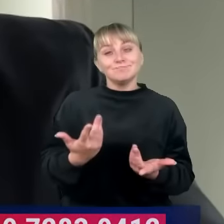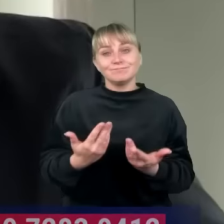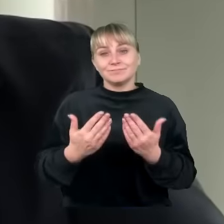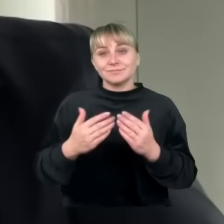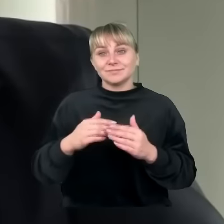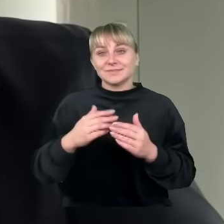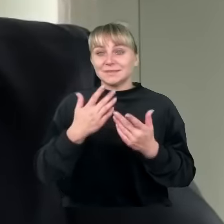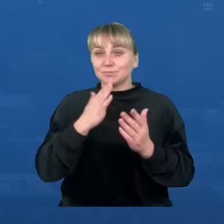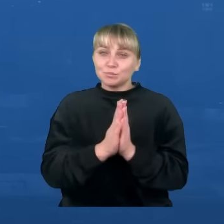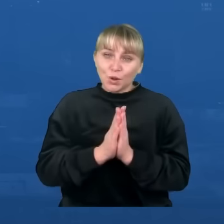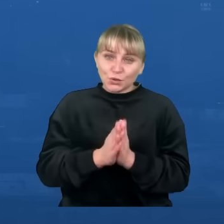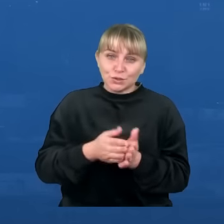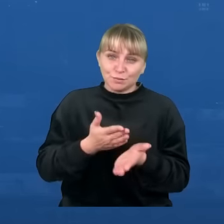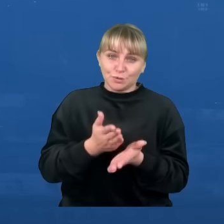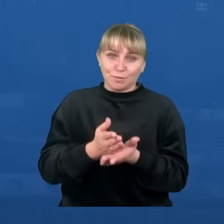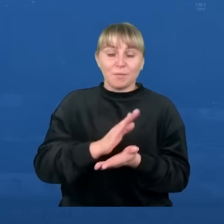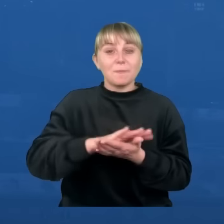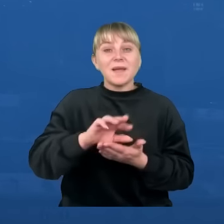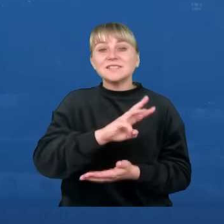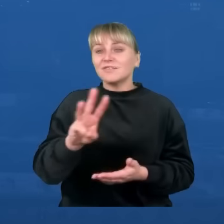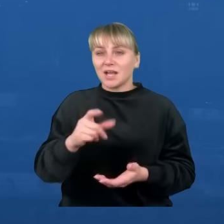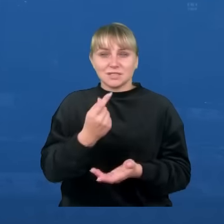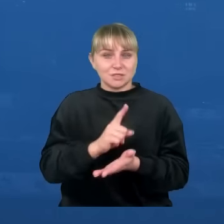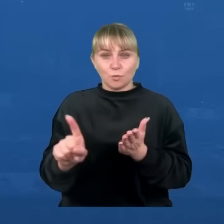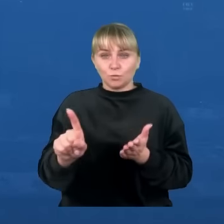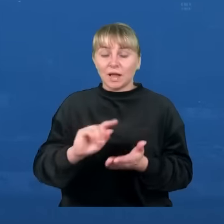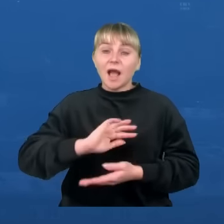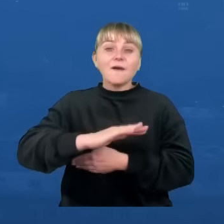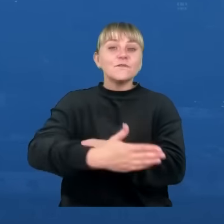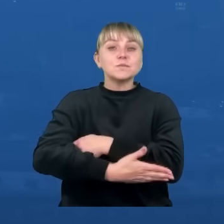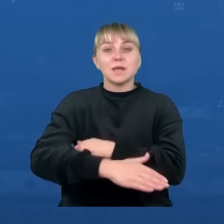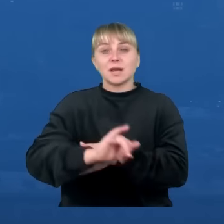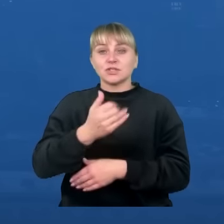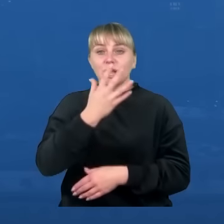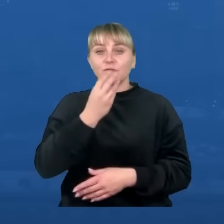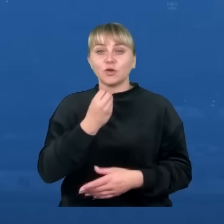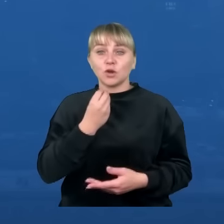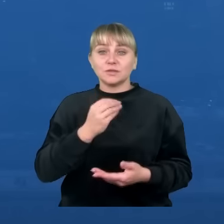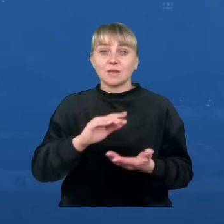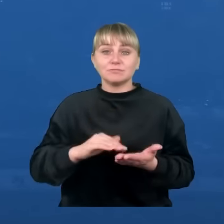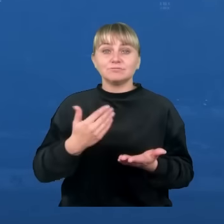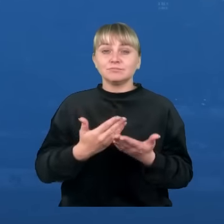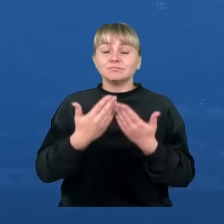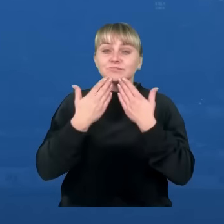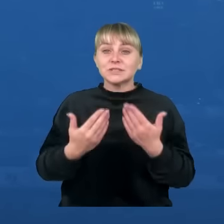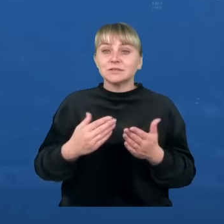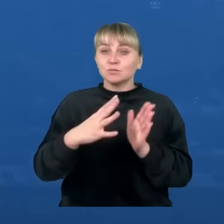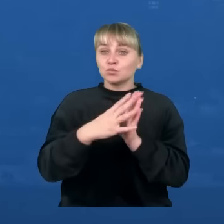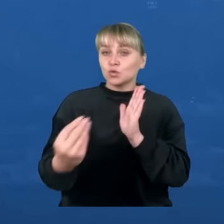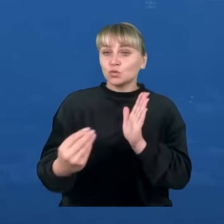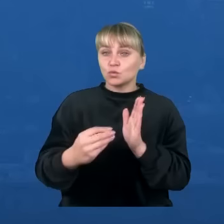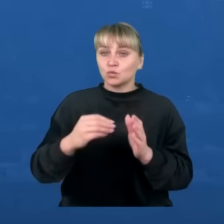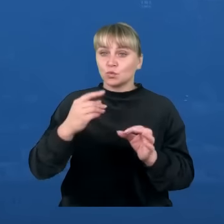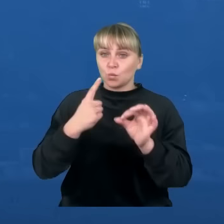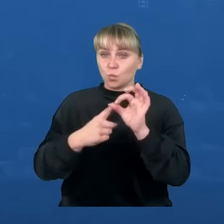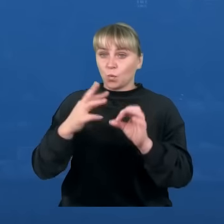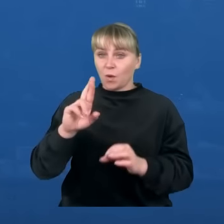wsparcie. Bez Was to się nie uda. Wspierać Telewizję Republika mogą Państwo m.in. dzięki zeskanowaniu kodu QR poprzez